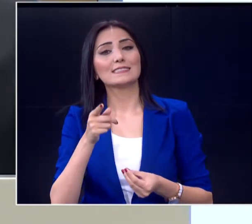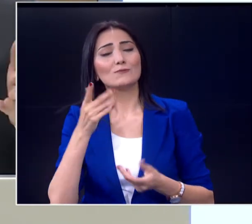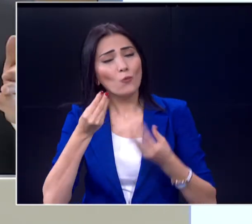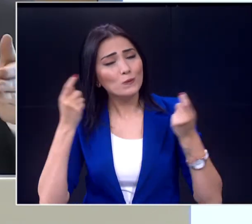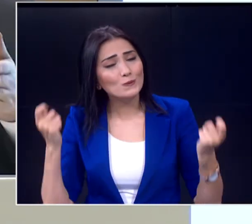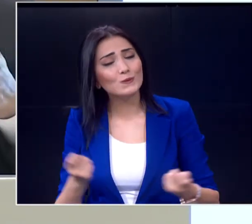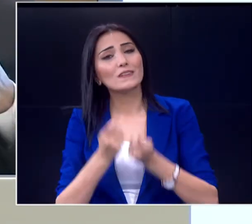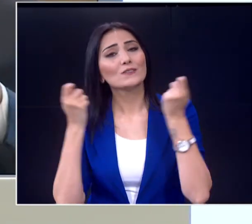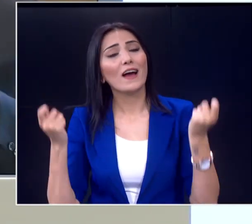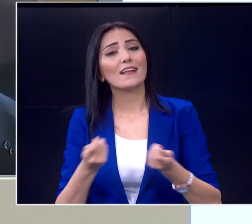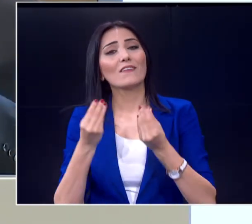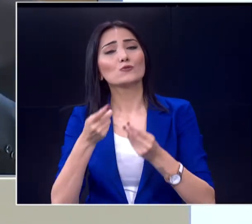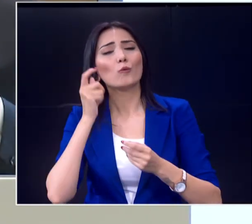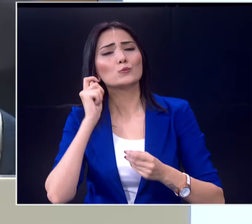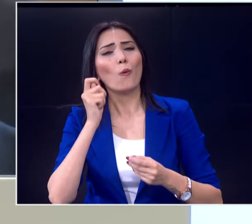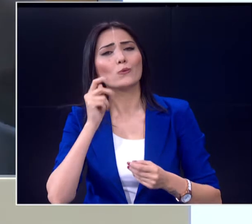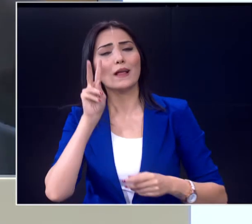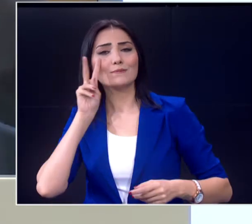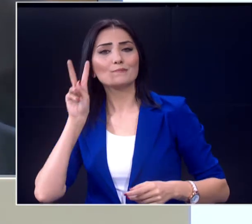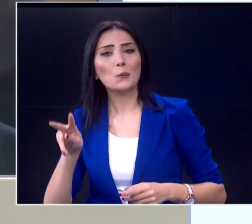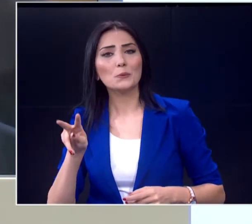gayret edeceğiz. Zorlukları görüp